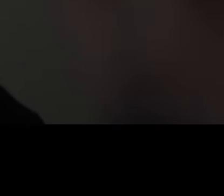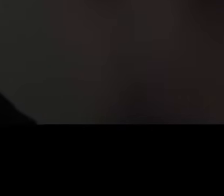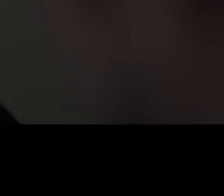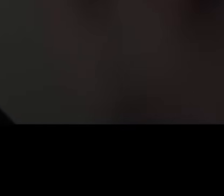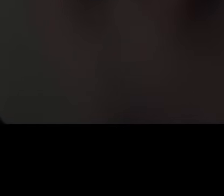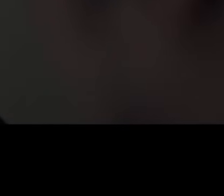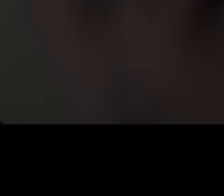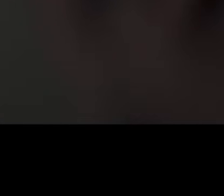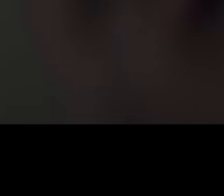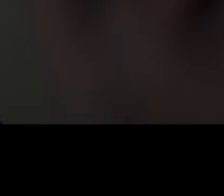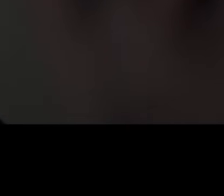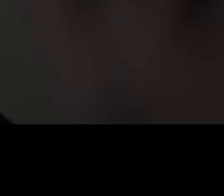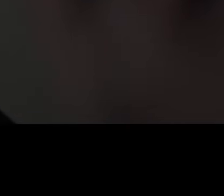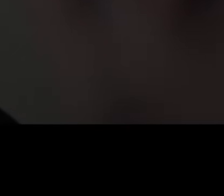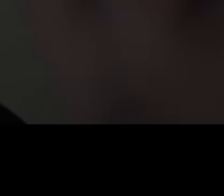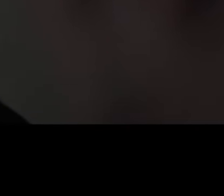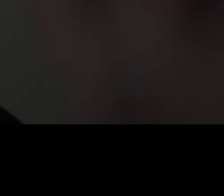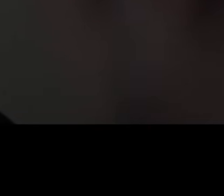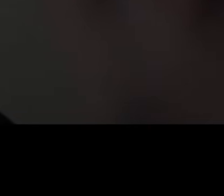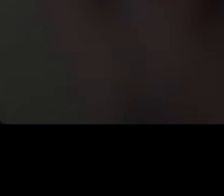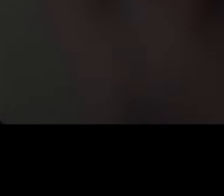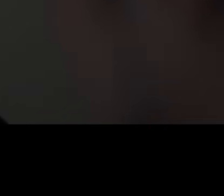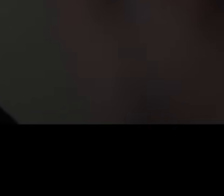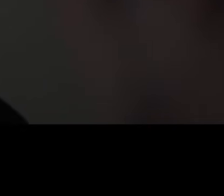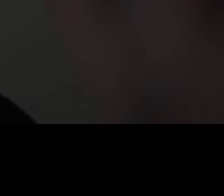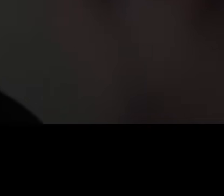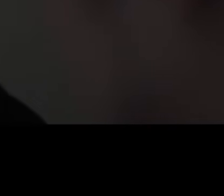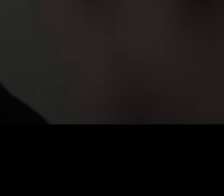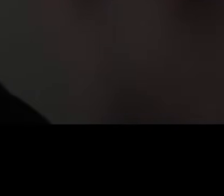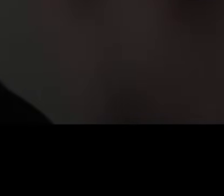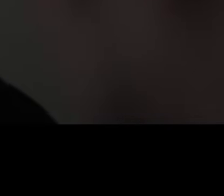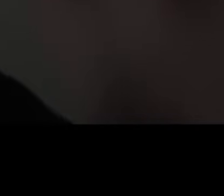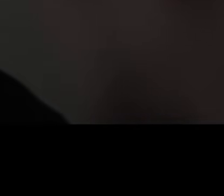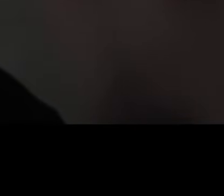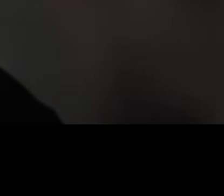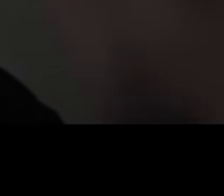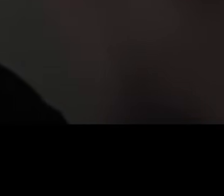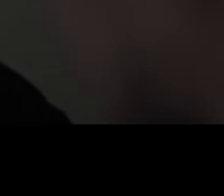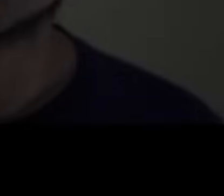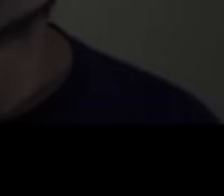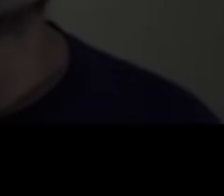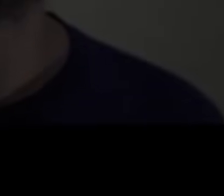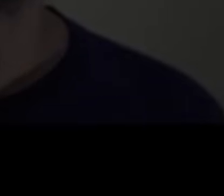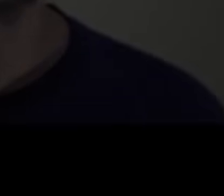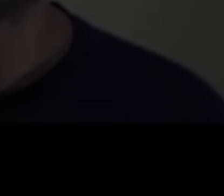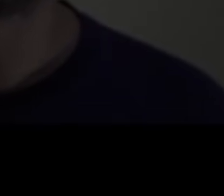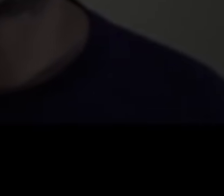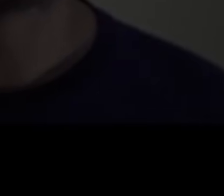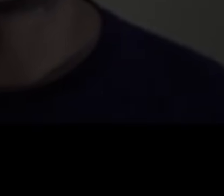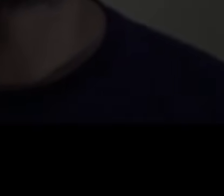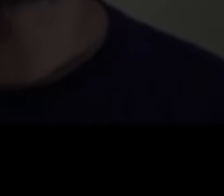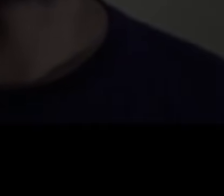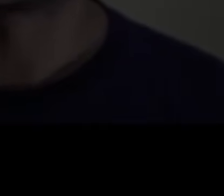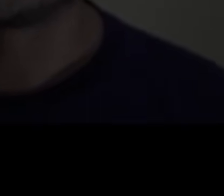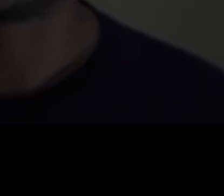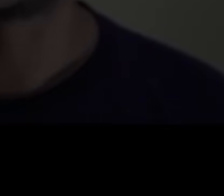Di belakang kita bukan cuma 1-2 orang, tapi puluhan ribu jemaah, dan juga untuk keselamatan para asati. Justru di situ kita ingin